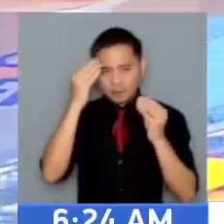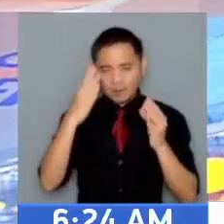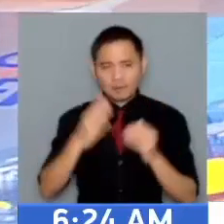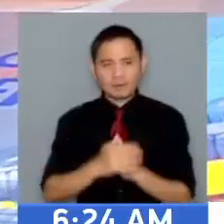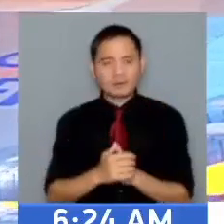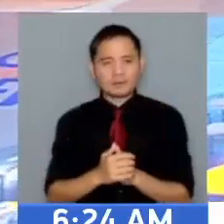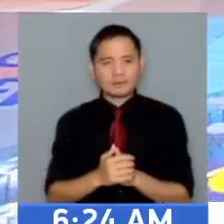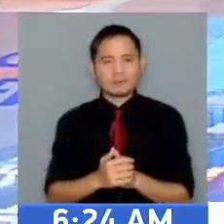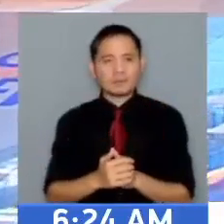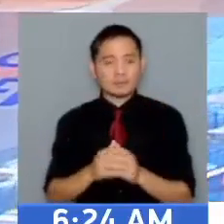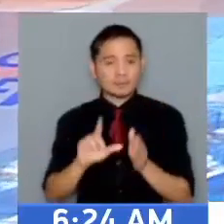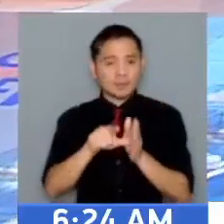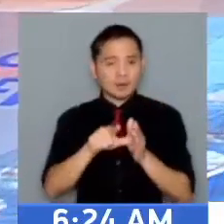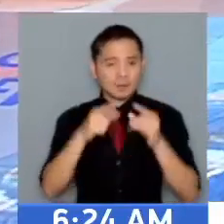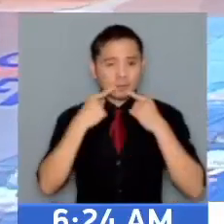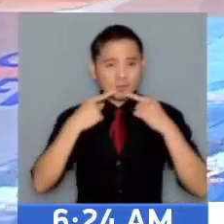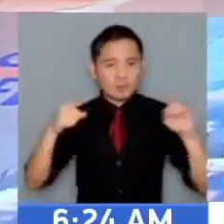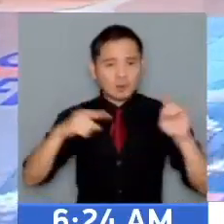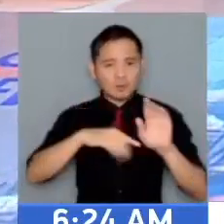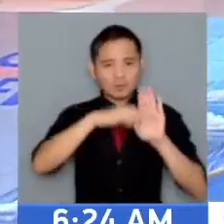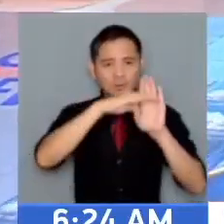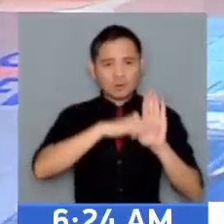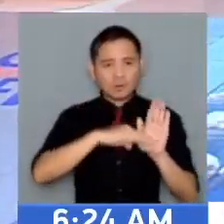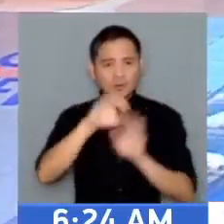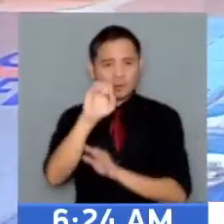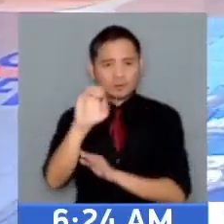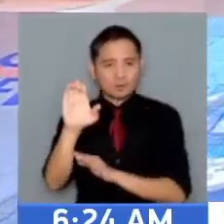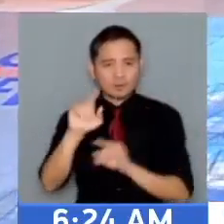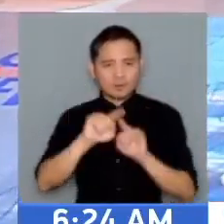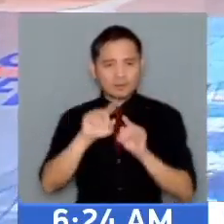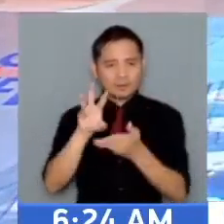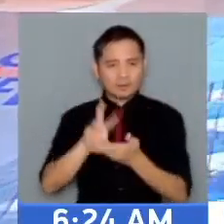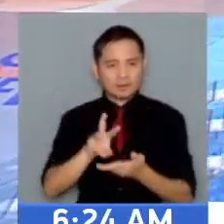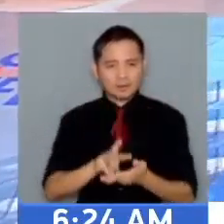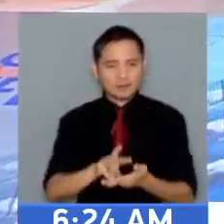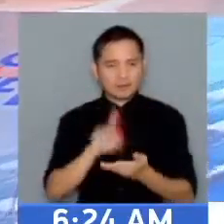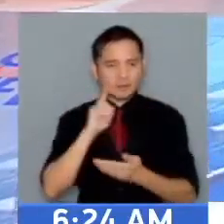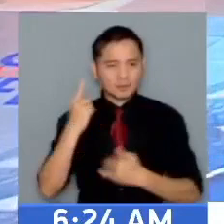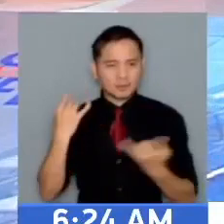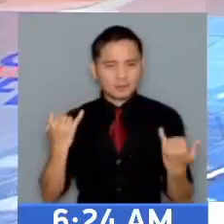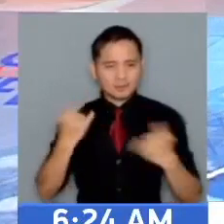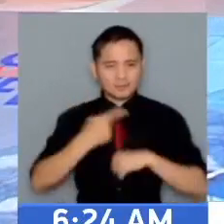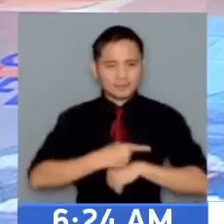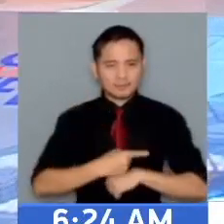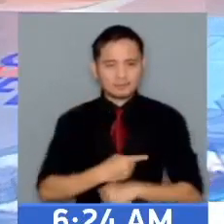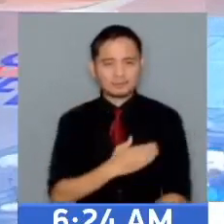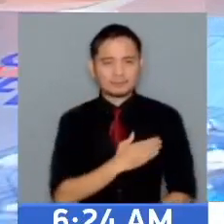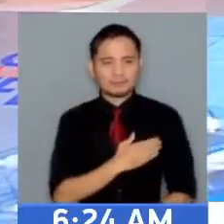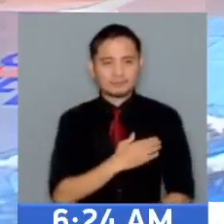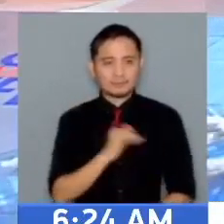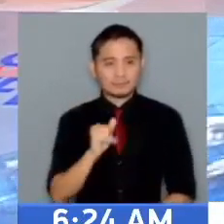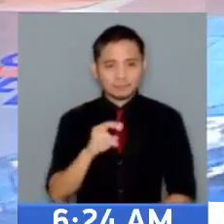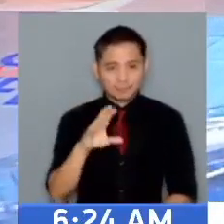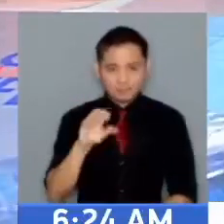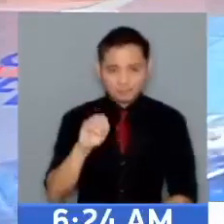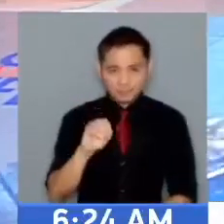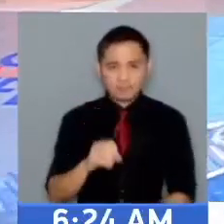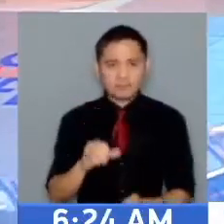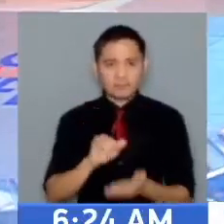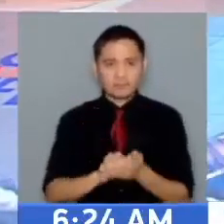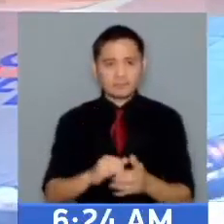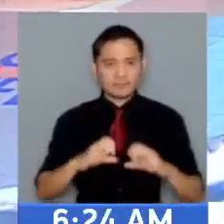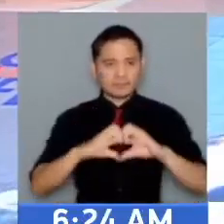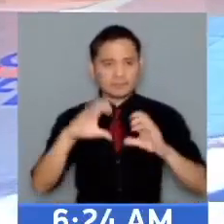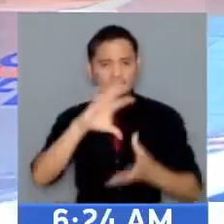official minimum temperature sa marasabing lugar para sa araw na ito. Ako po si Andrew Pertiera para sa GMA Integrated